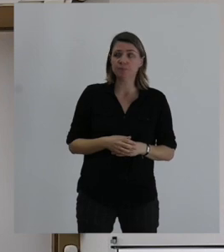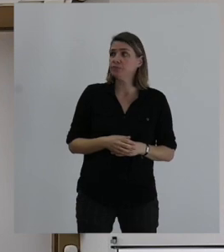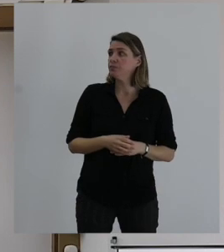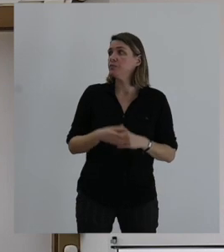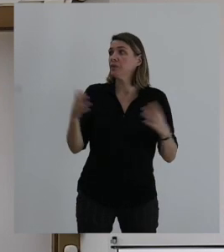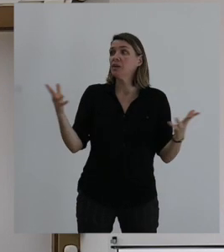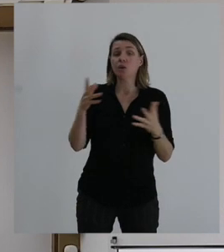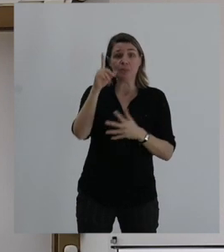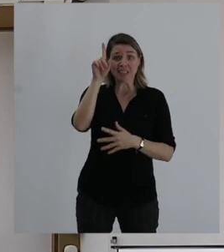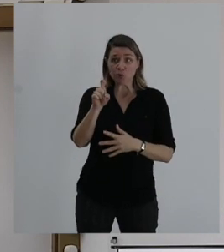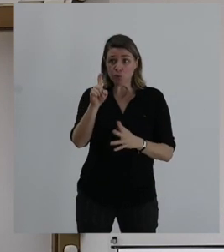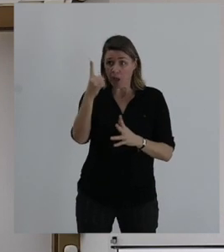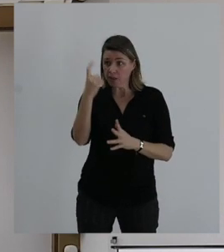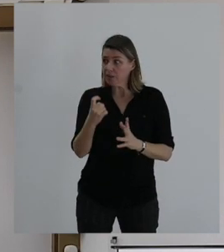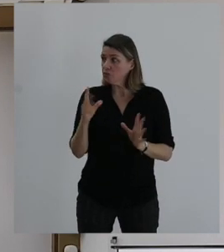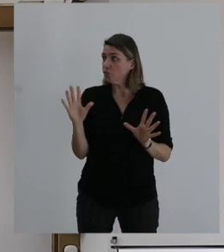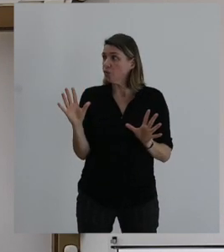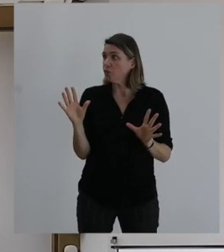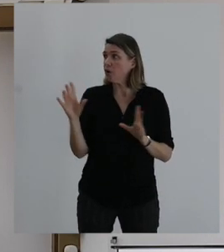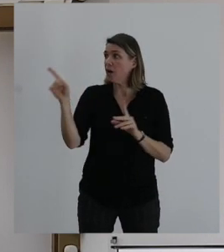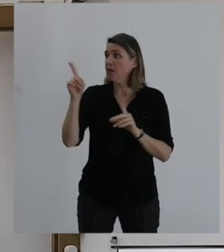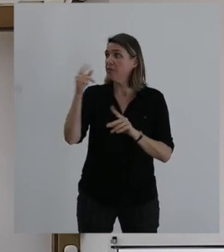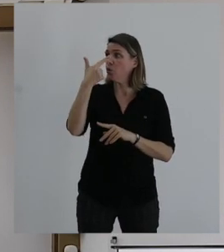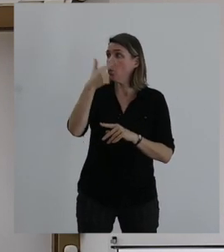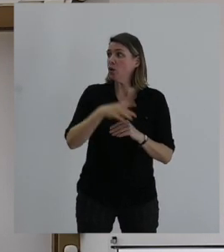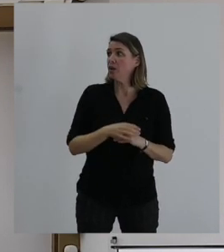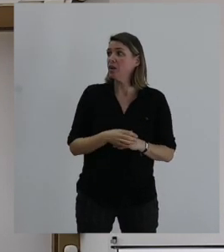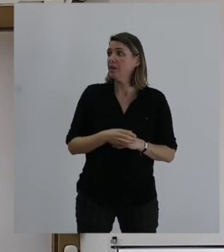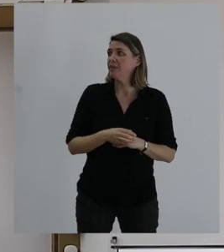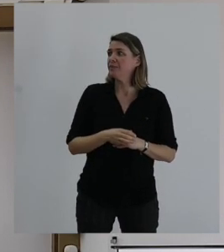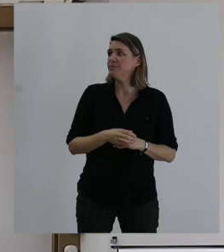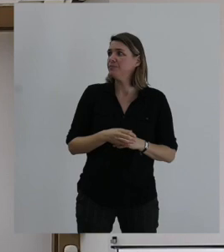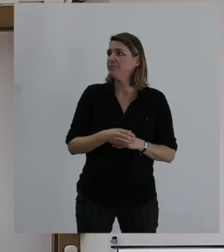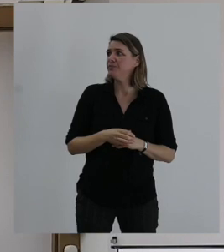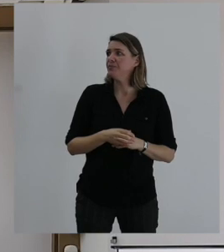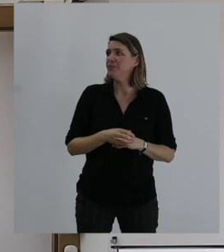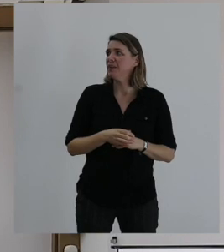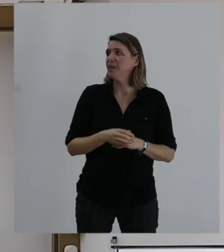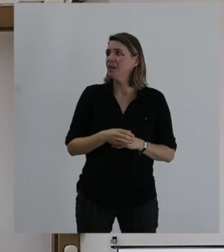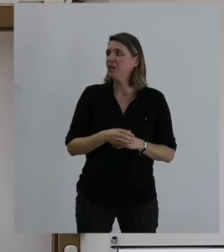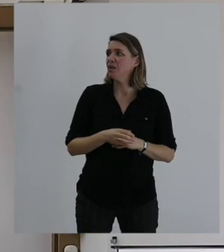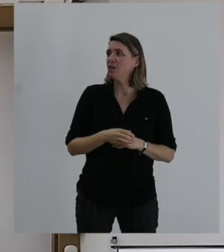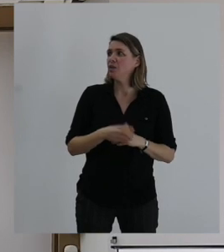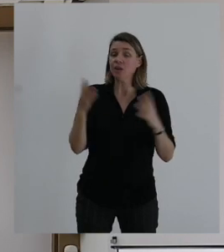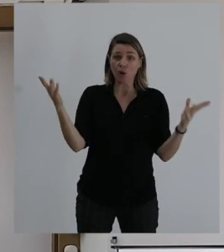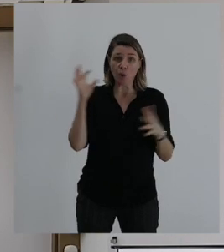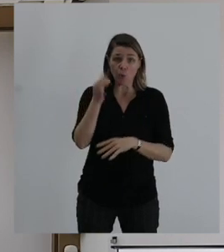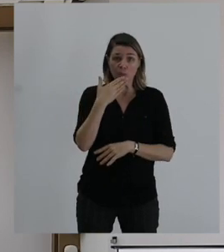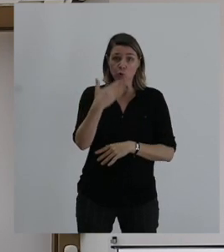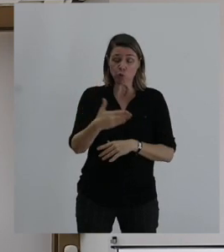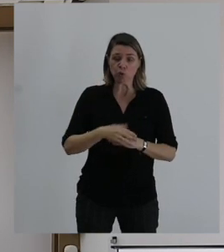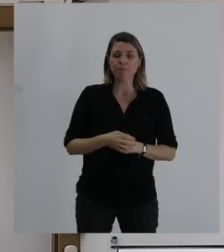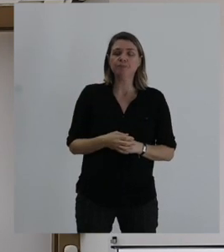Il restait une question. Ah non, une encore, oui. 3. Question courte, alors. Oui,